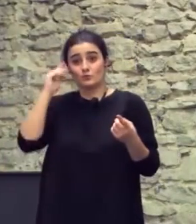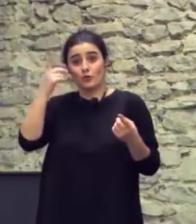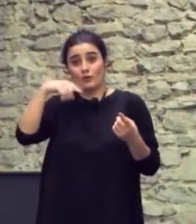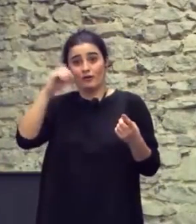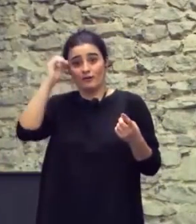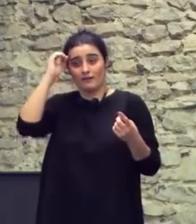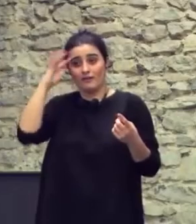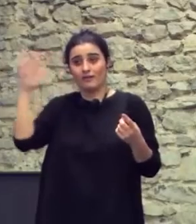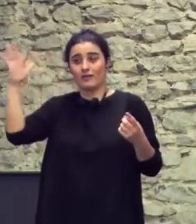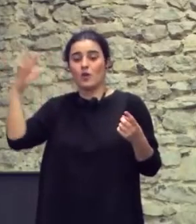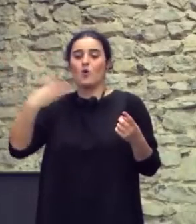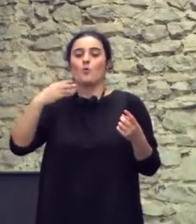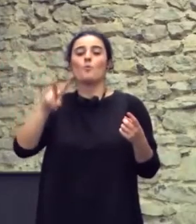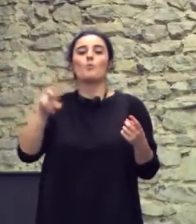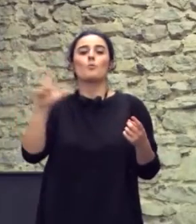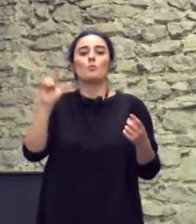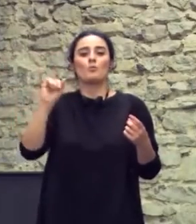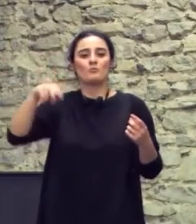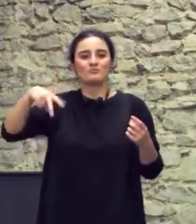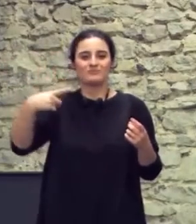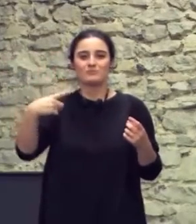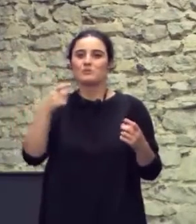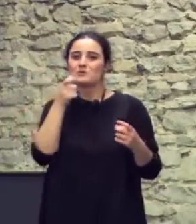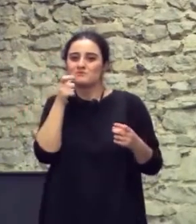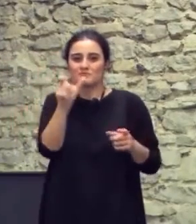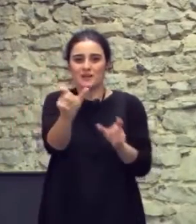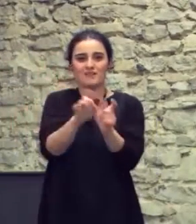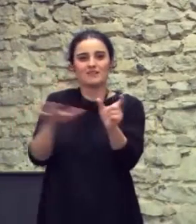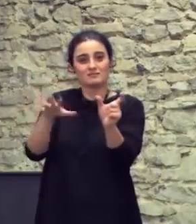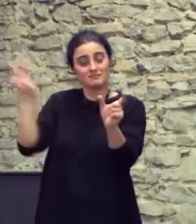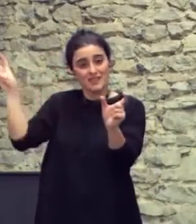Badakizuela, bullying anglizismoa da, ez? Inglesetik datorren hitz bada.